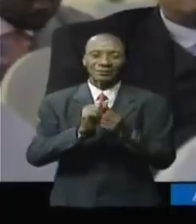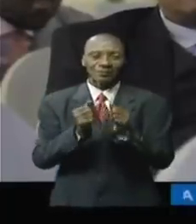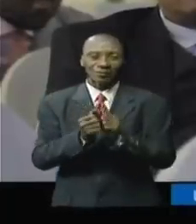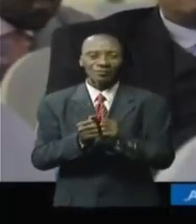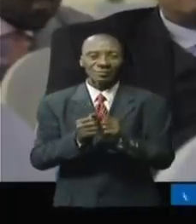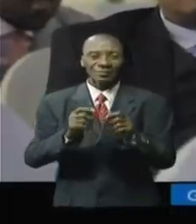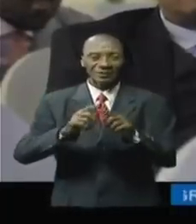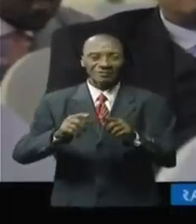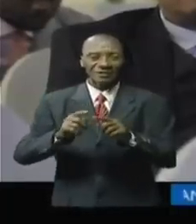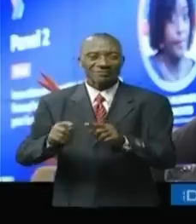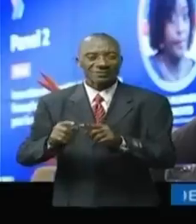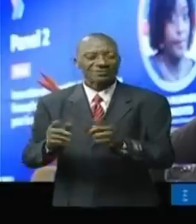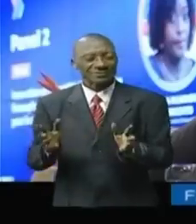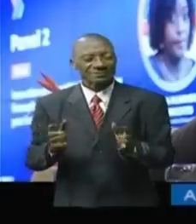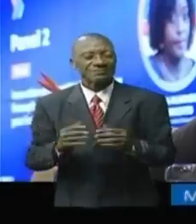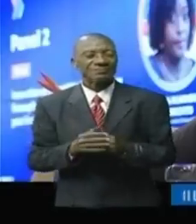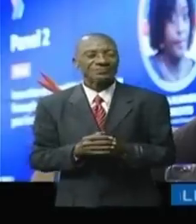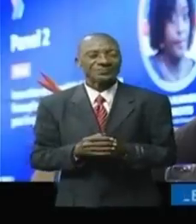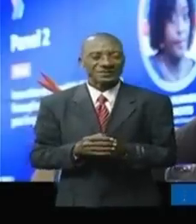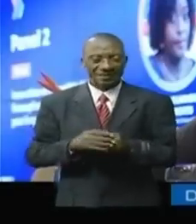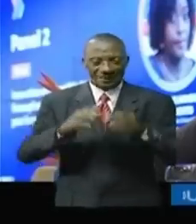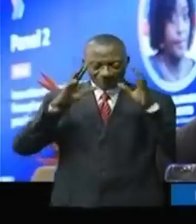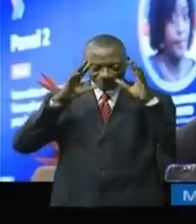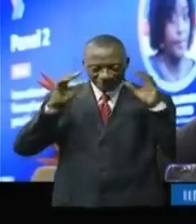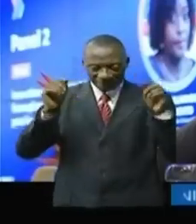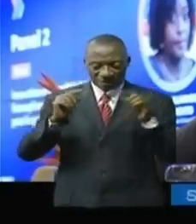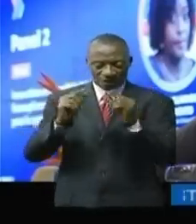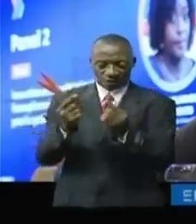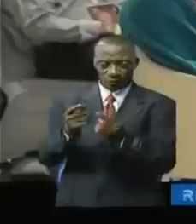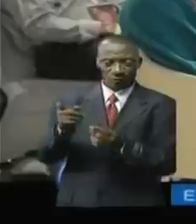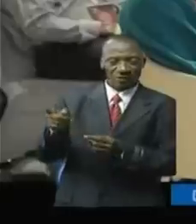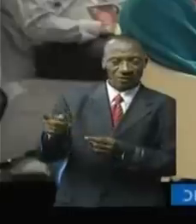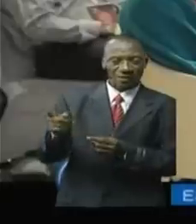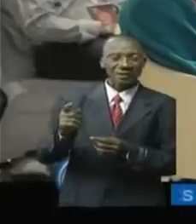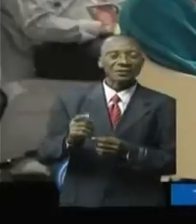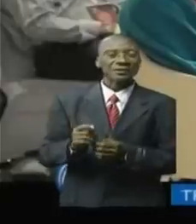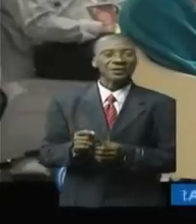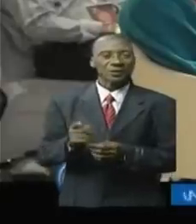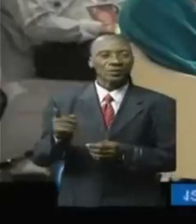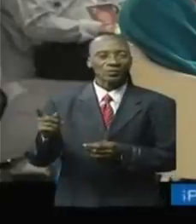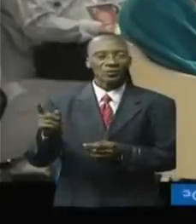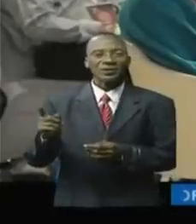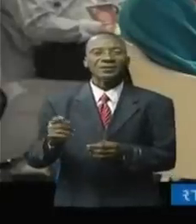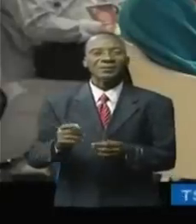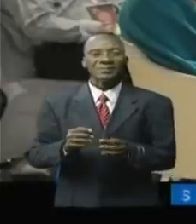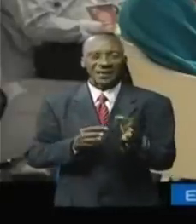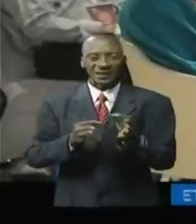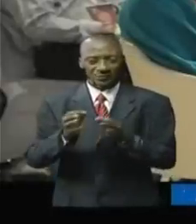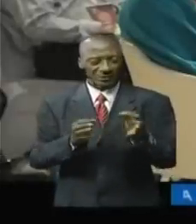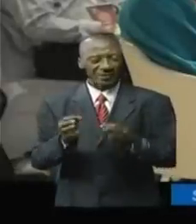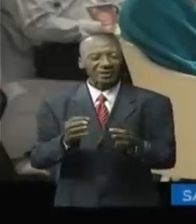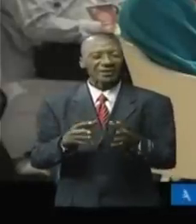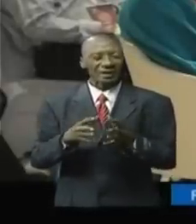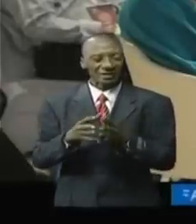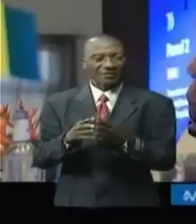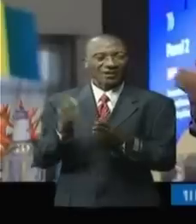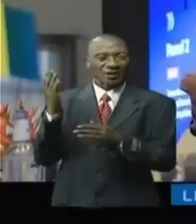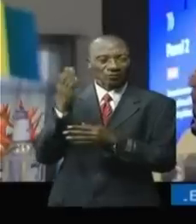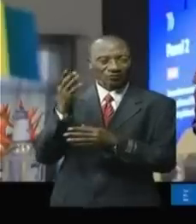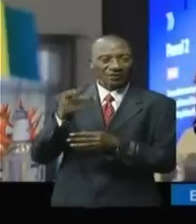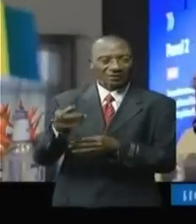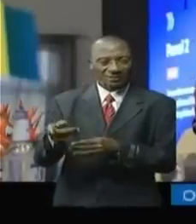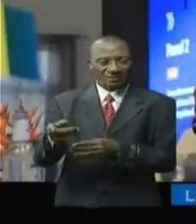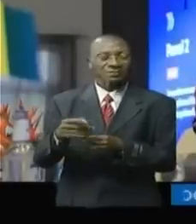part le président de l'RPTC et quelques scientifiques. Le risque auquel est exposé le système financier par les